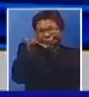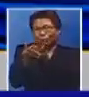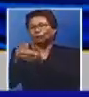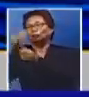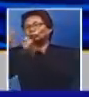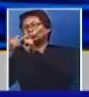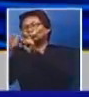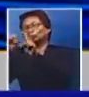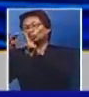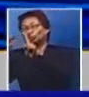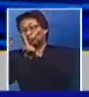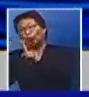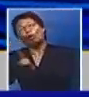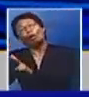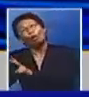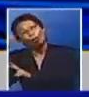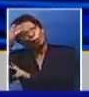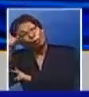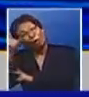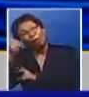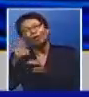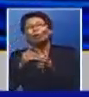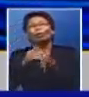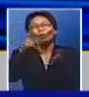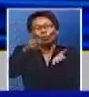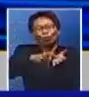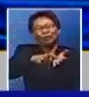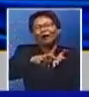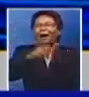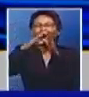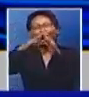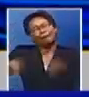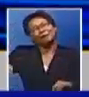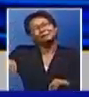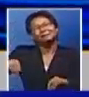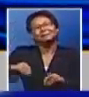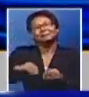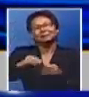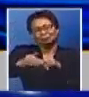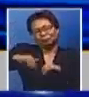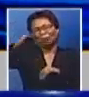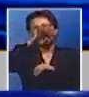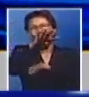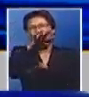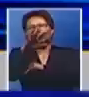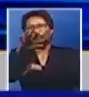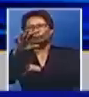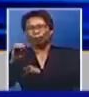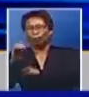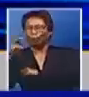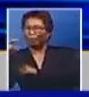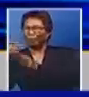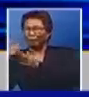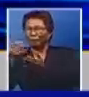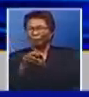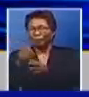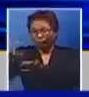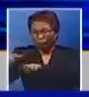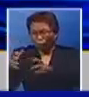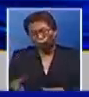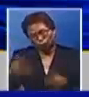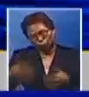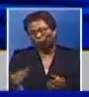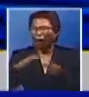2021. Ia bertujuan melupuskan hutang kos operasi melebihi jangkaan RM40,000. Bagi peneroka yang